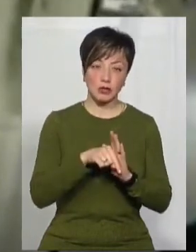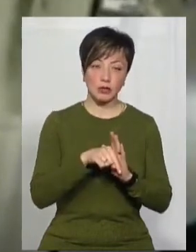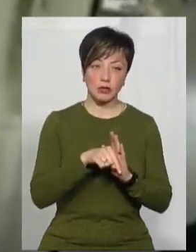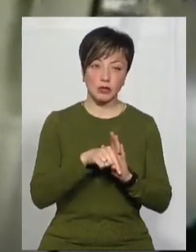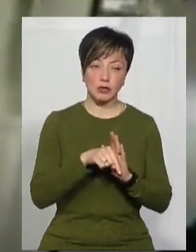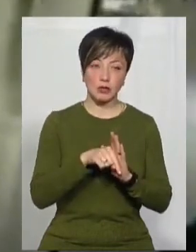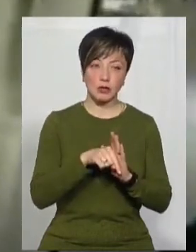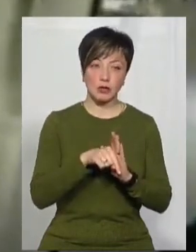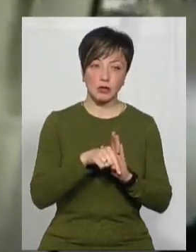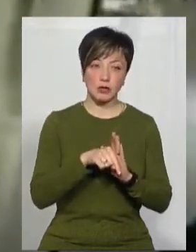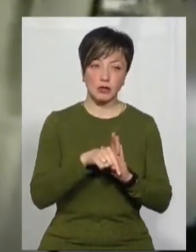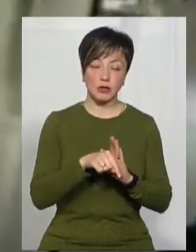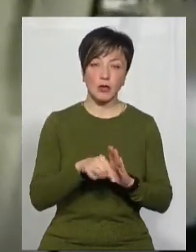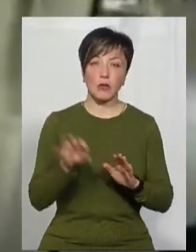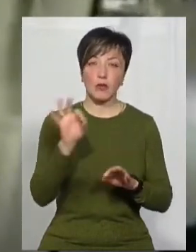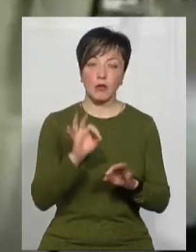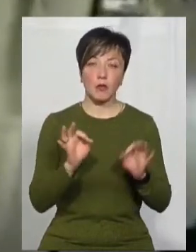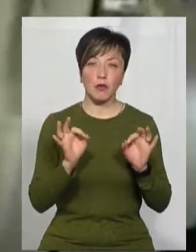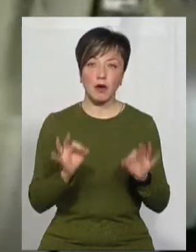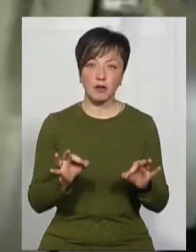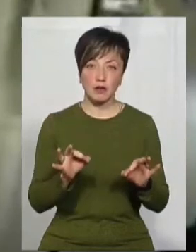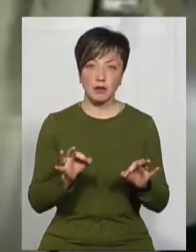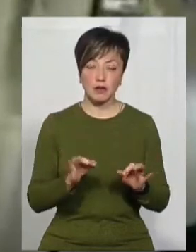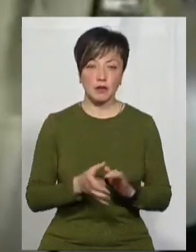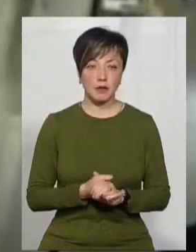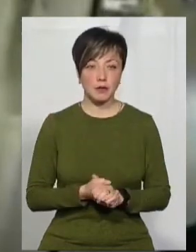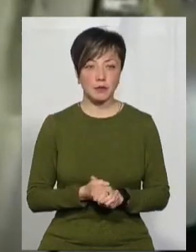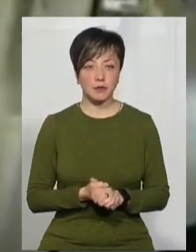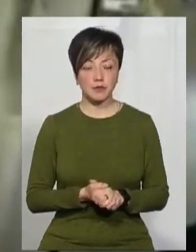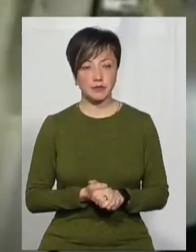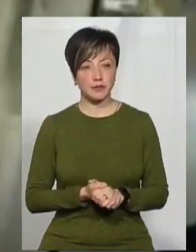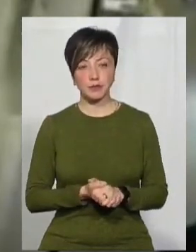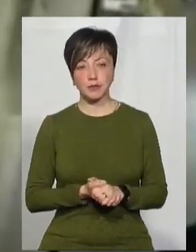плановані правильно. Щодо саду, в цьому році